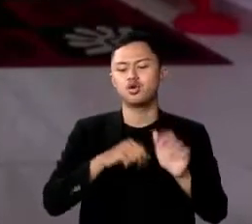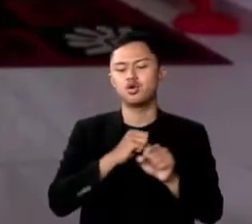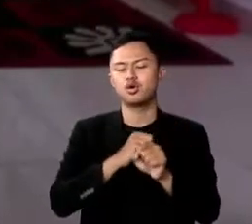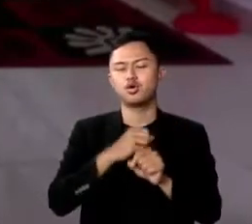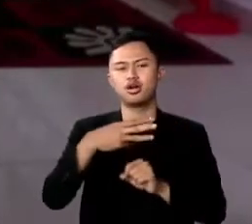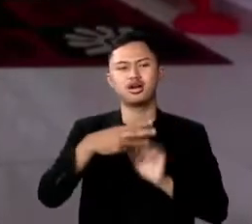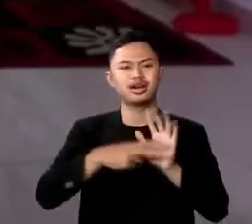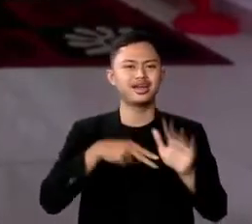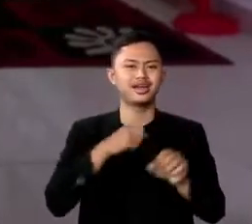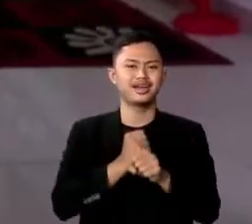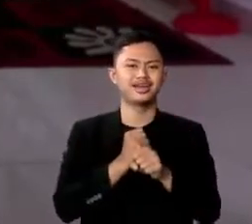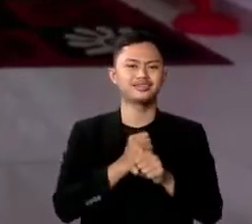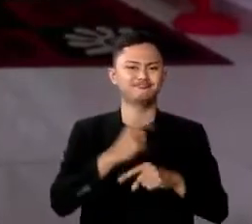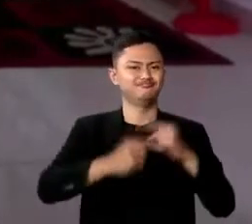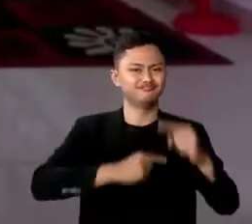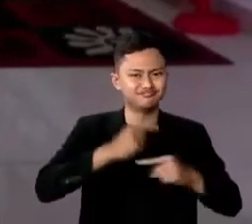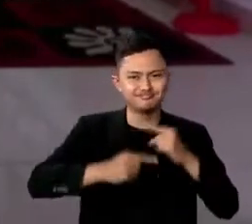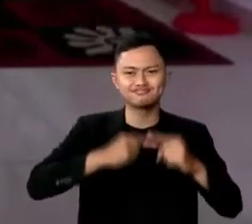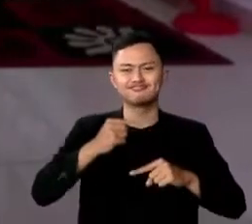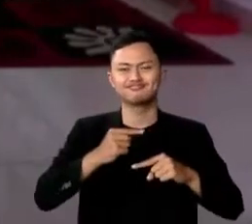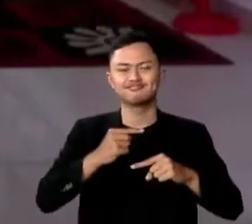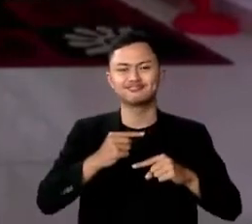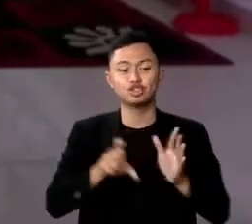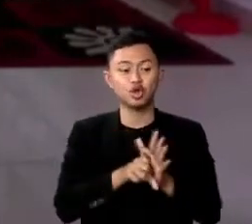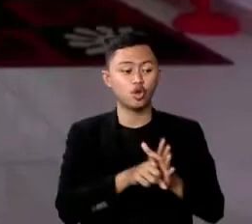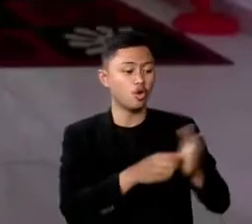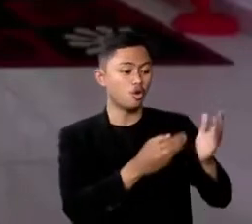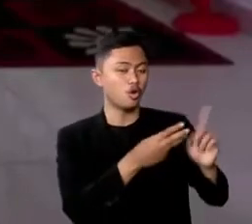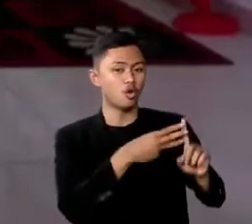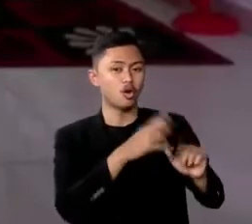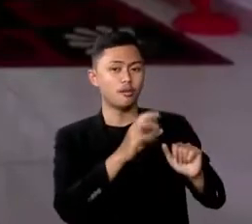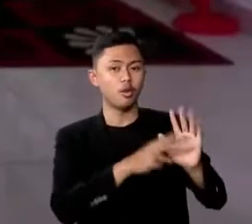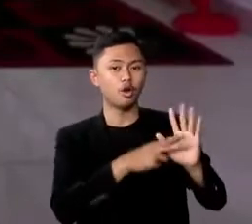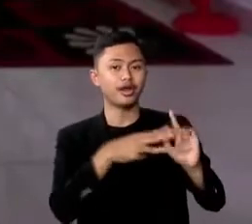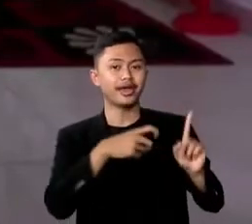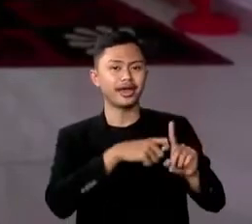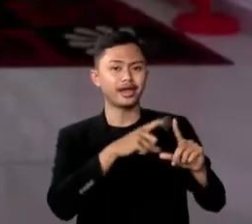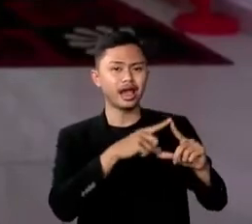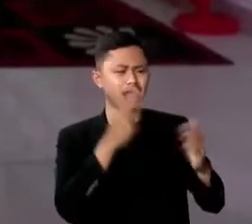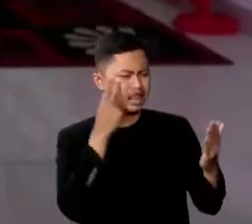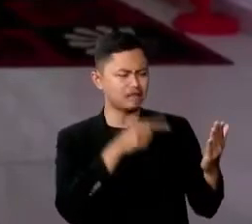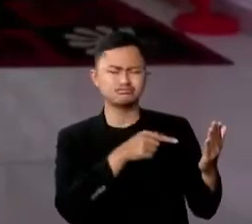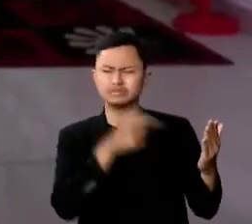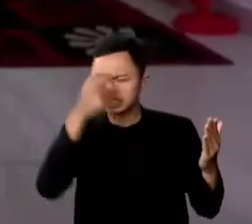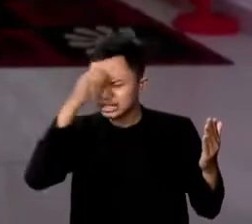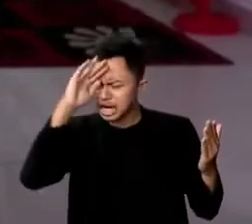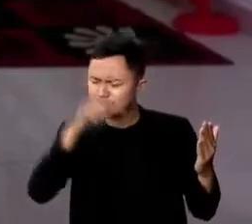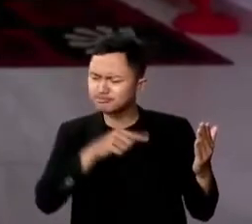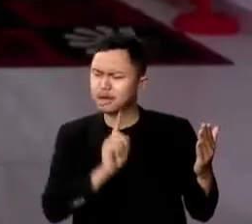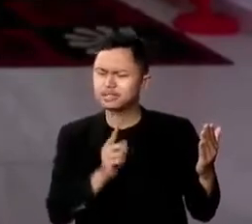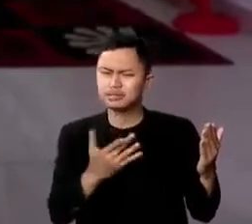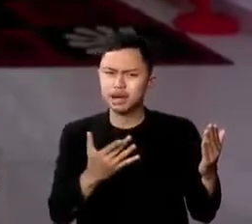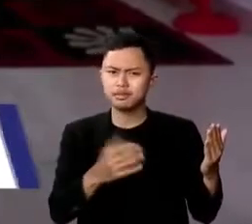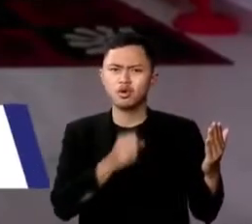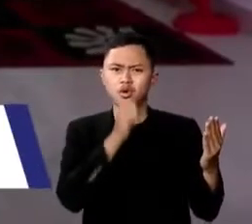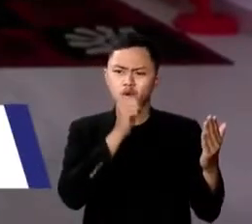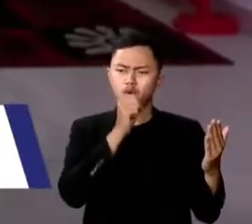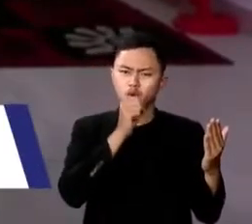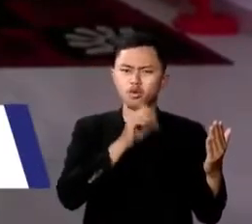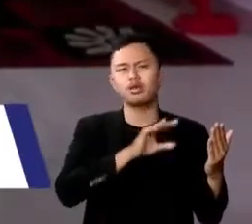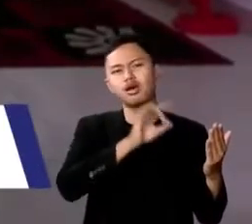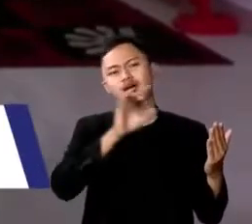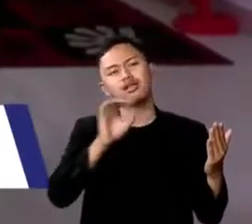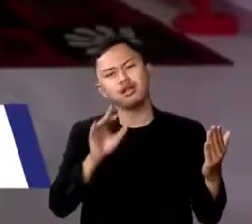dengan dengan sekedar ini mungkin Wow ini ada boneka nih ini kenapa jadi sakit nih jadi misalnya oh